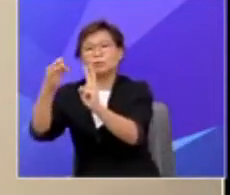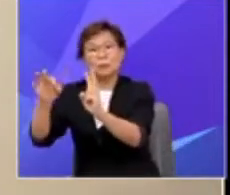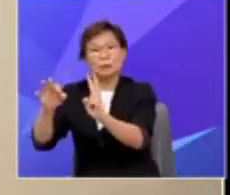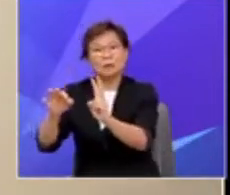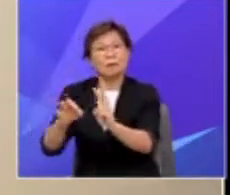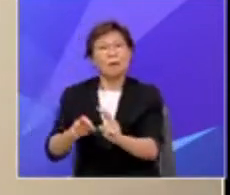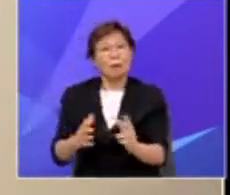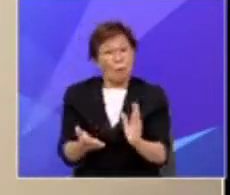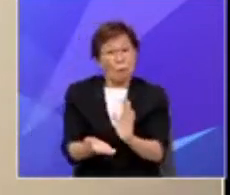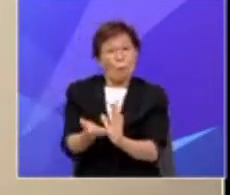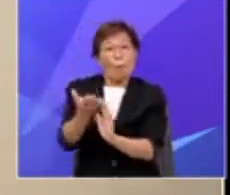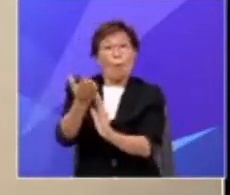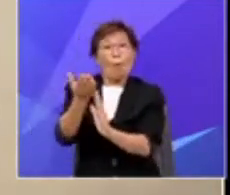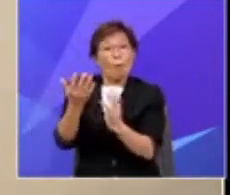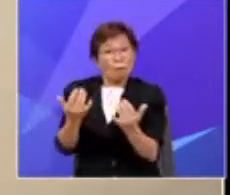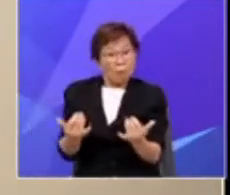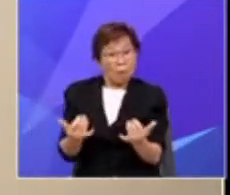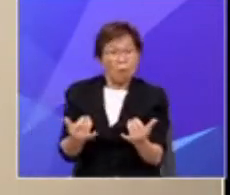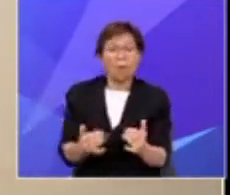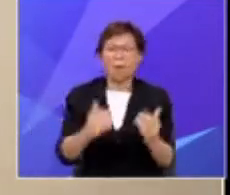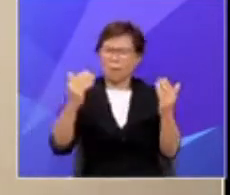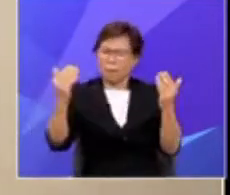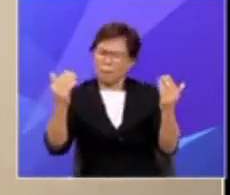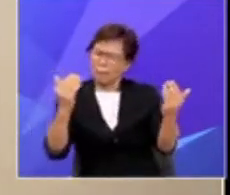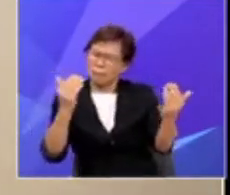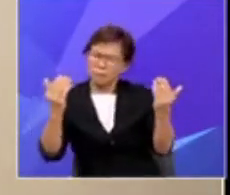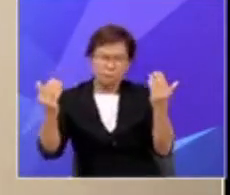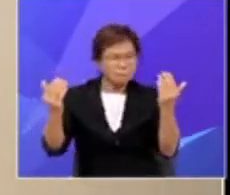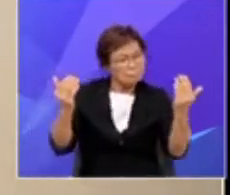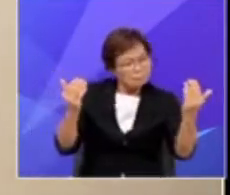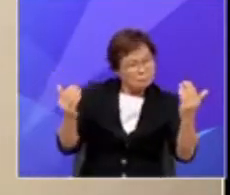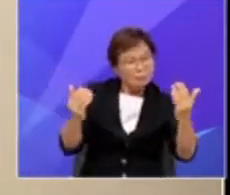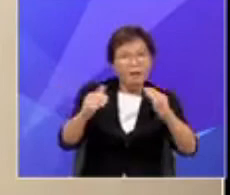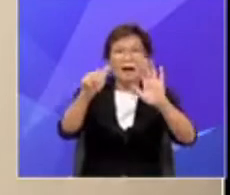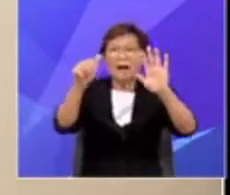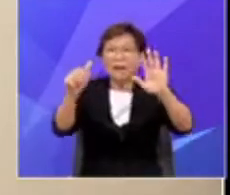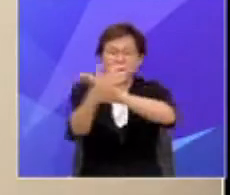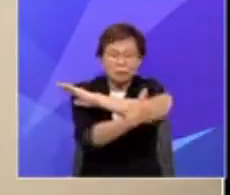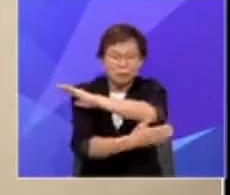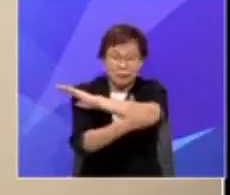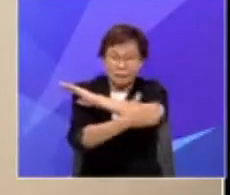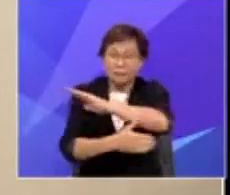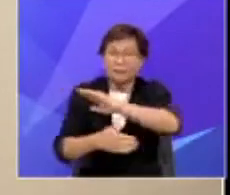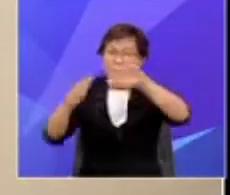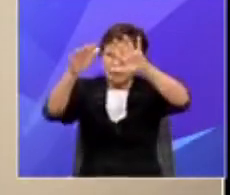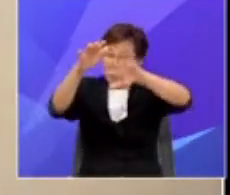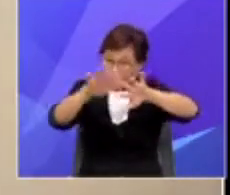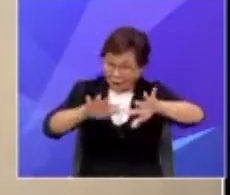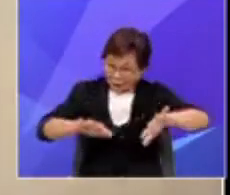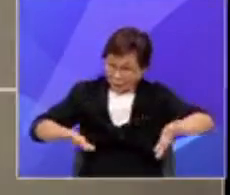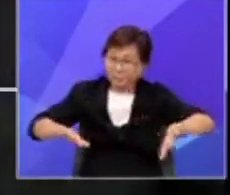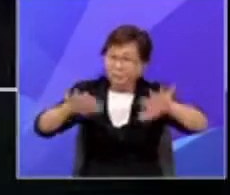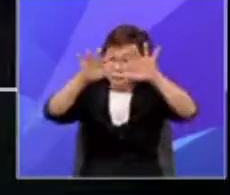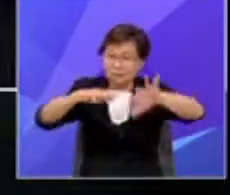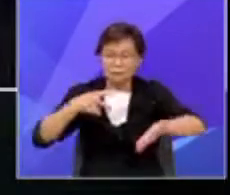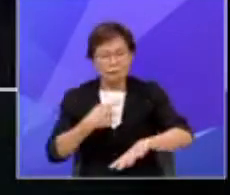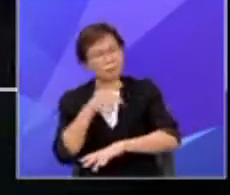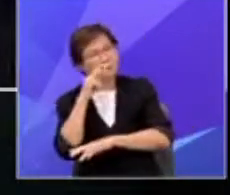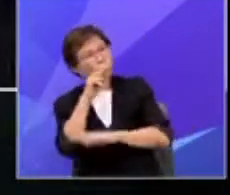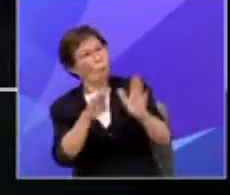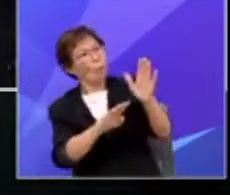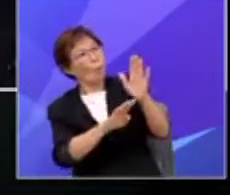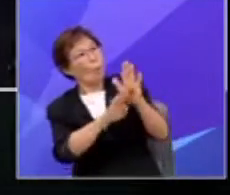Jadi jika kita berbanding diantara enam negara anggota anggota ASEAN kita dapat di hanya